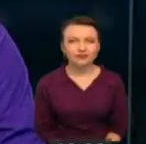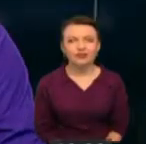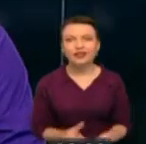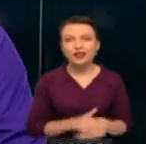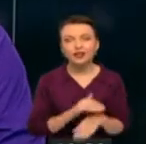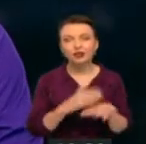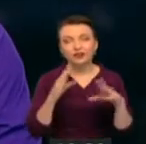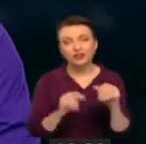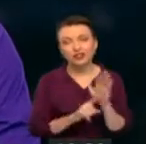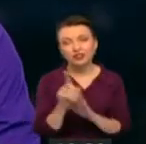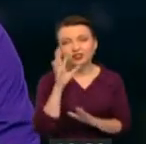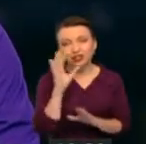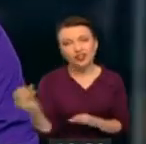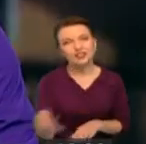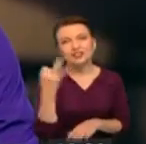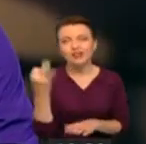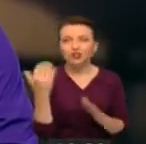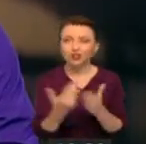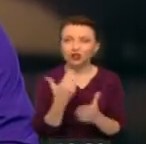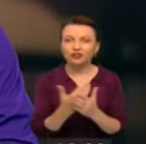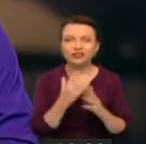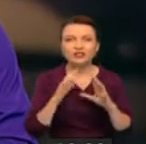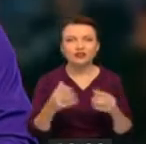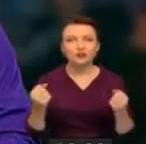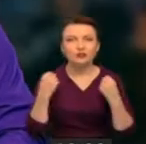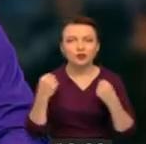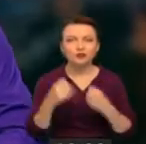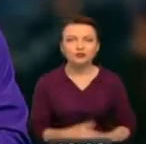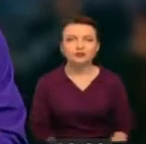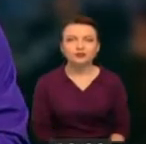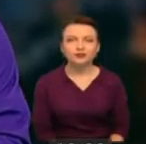Добрий вечір. Настав час для найцікавіших новин зі світу спорту.